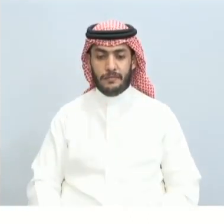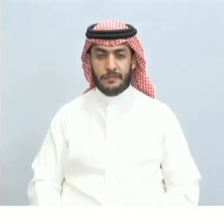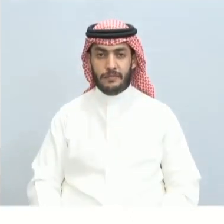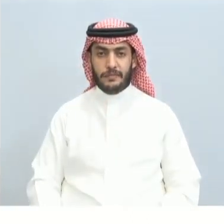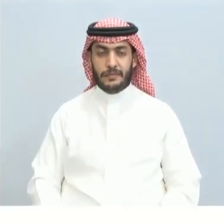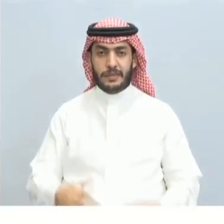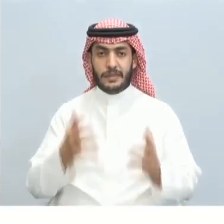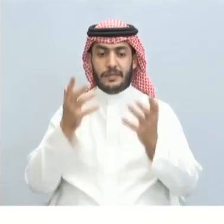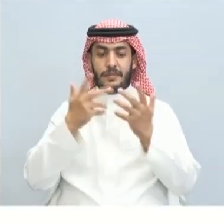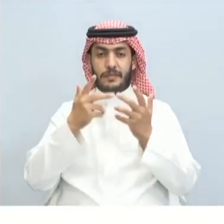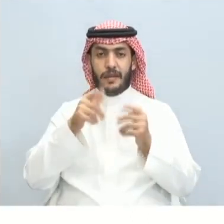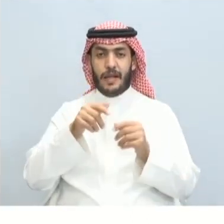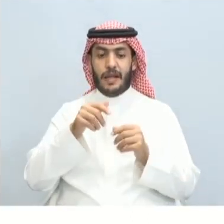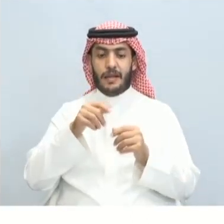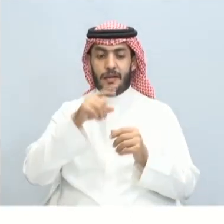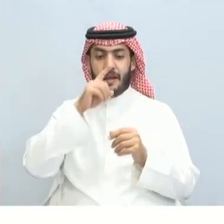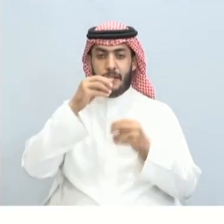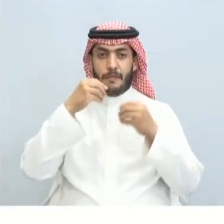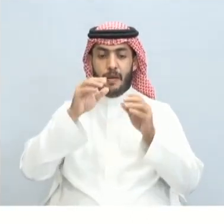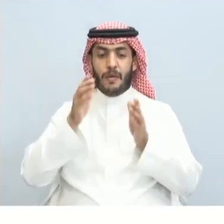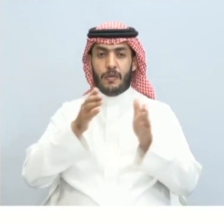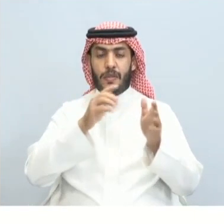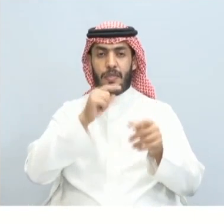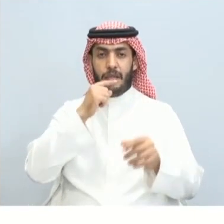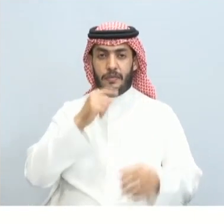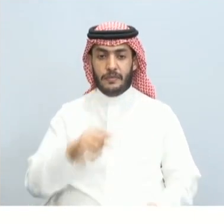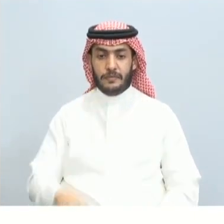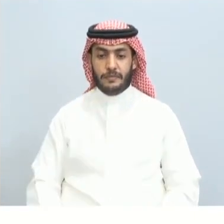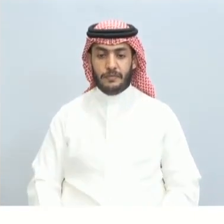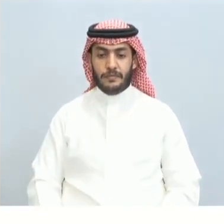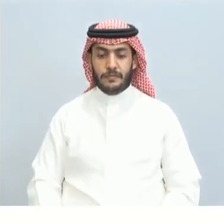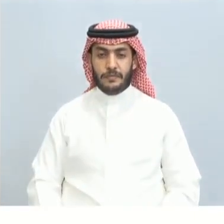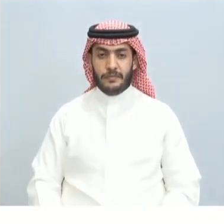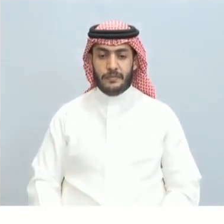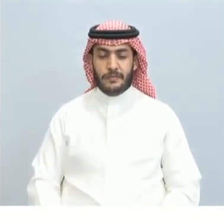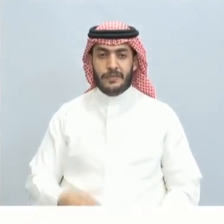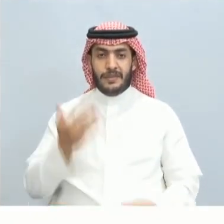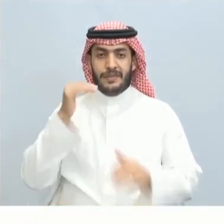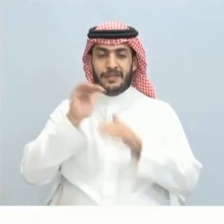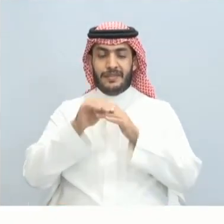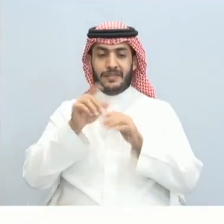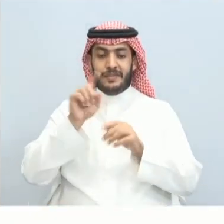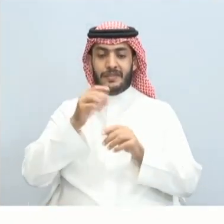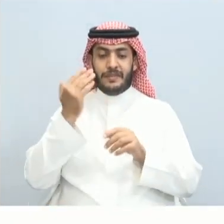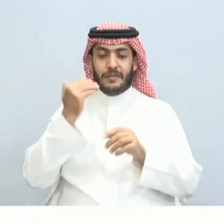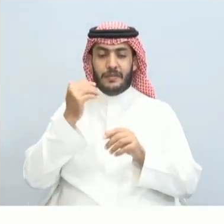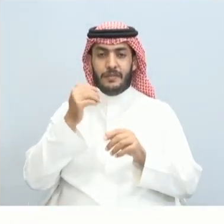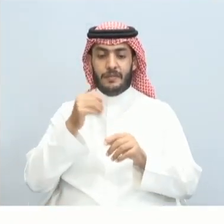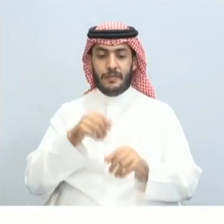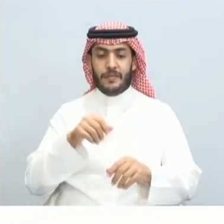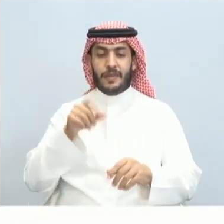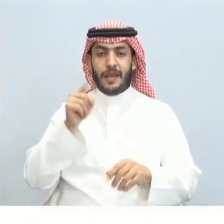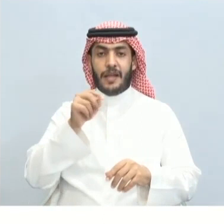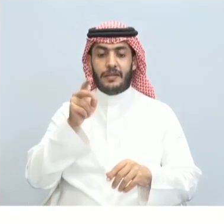نريد ان نحسب ما يكسبه خالد اذا باع 12 علبه من خلال المعادله السابقه في السؤال السابق المعادله